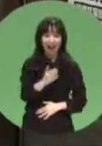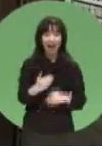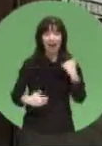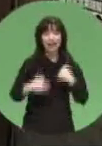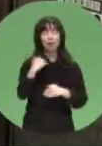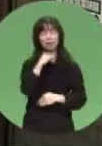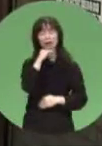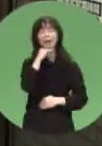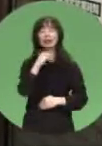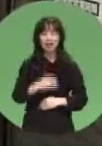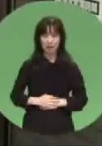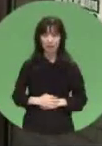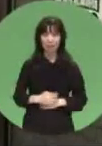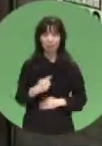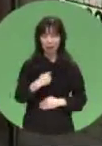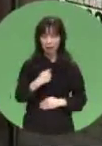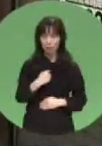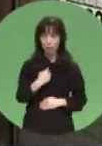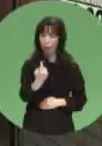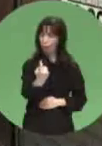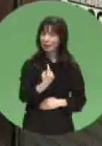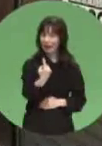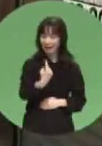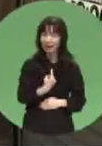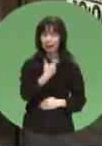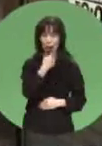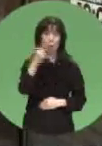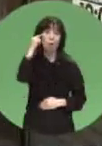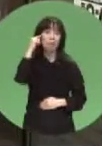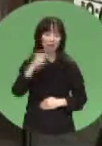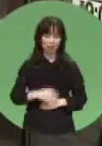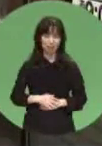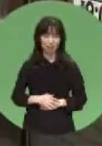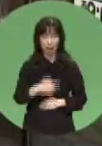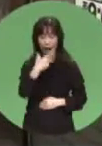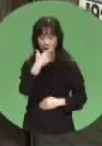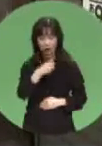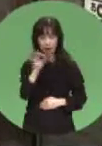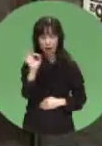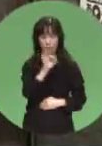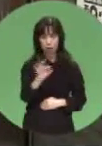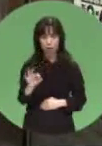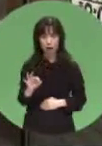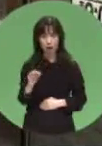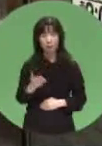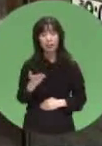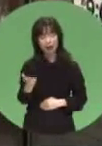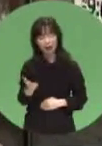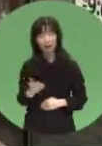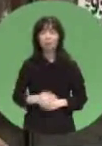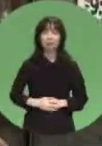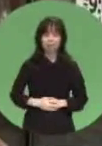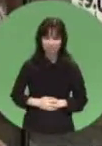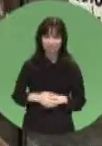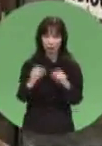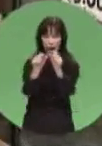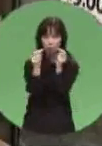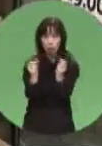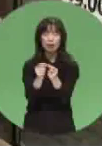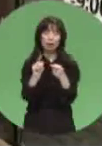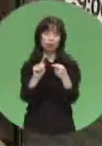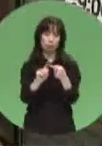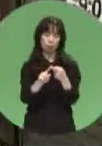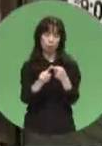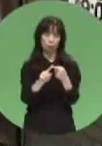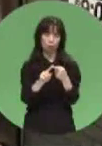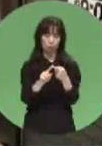してまして、はい、ちょこちょこ寄ろうかなと思ってます。 今日はお目当ての商品などありましたか？ あ、ドーナツと生駒の特